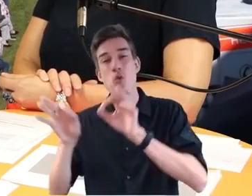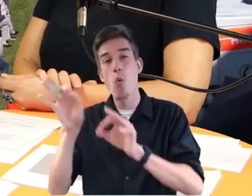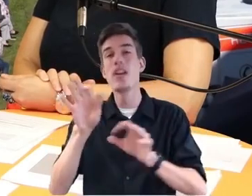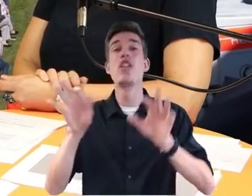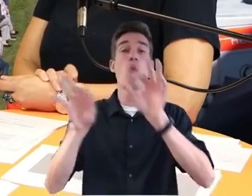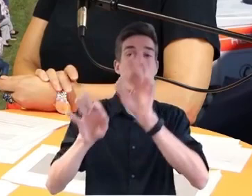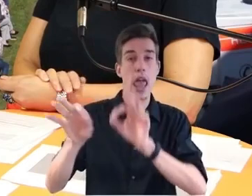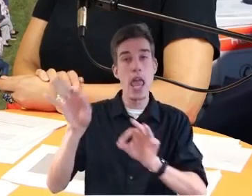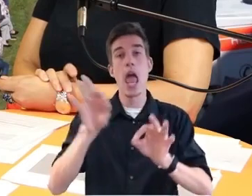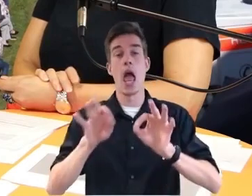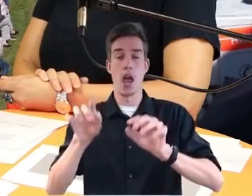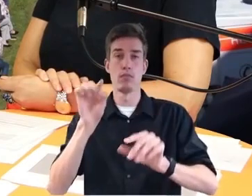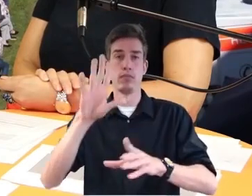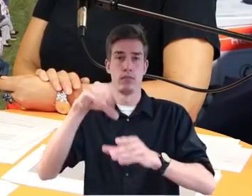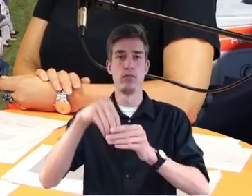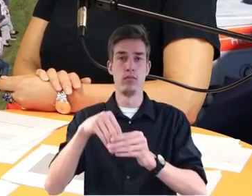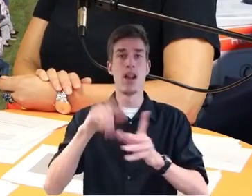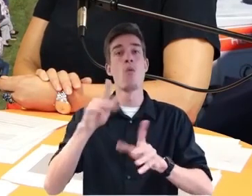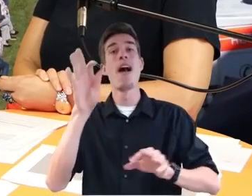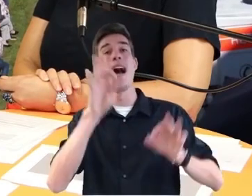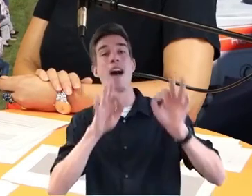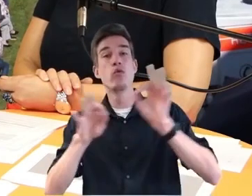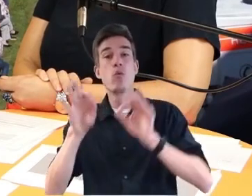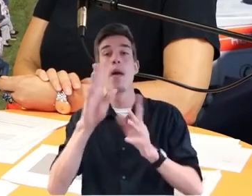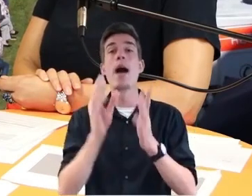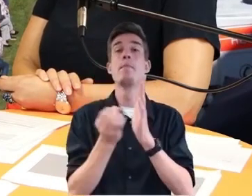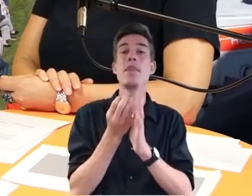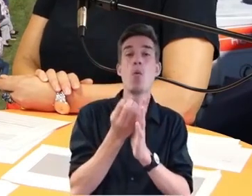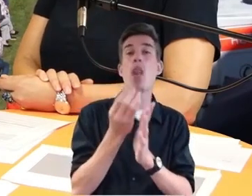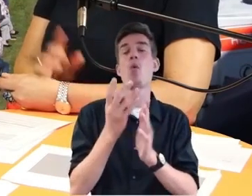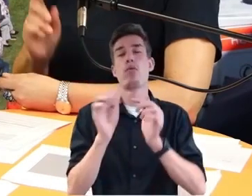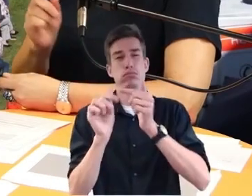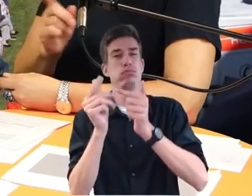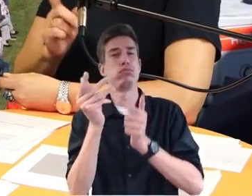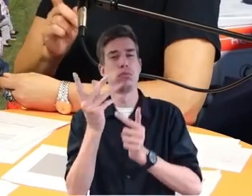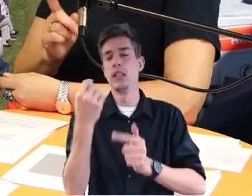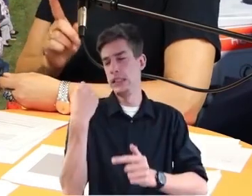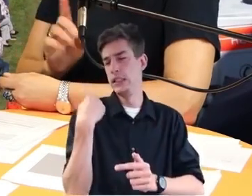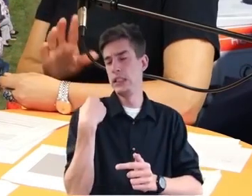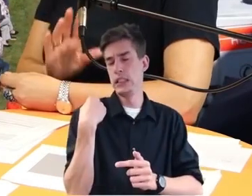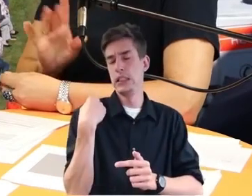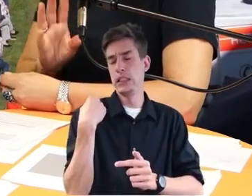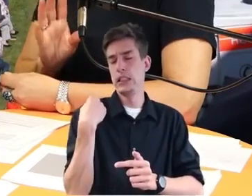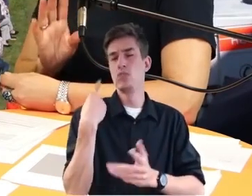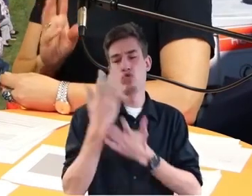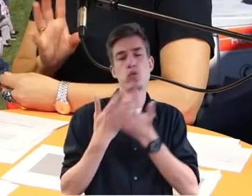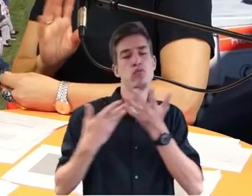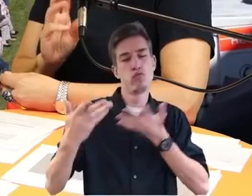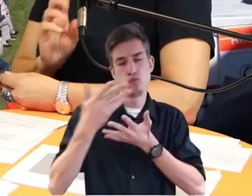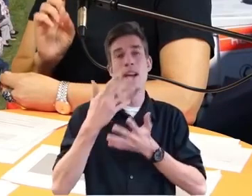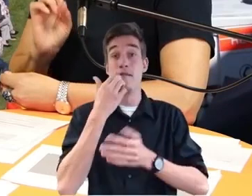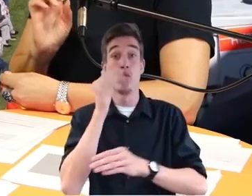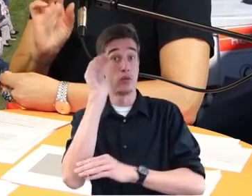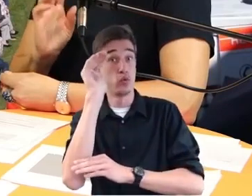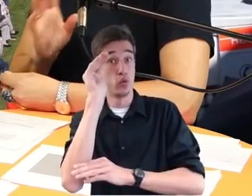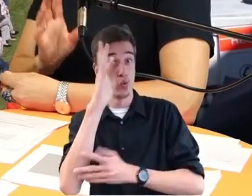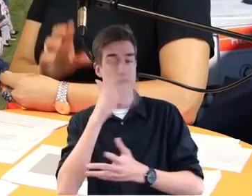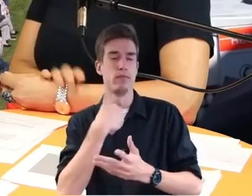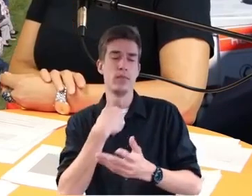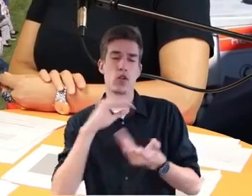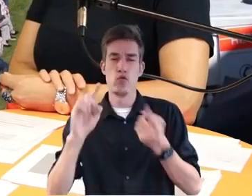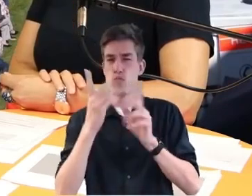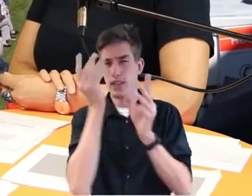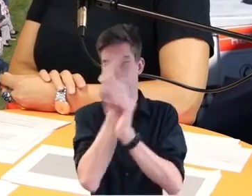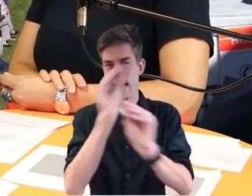und auch atomar, biologisch, chemisch. Dazu haben wir auch nachher noch, ich will jetzt mal ein bisschen spoilern, dazu haben